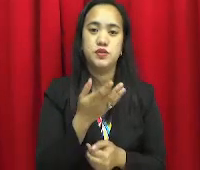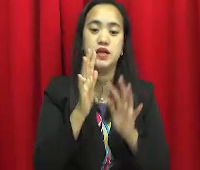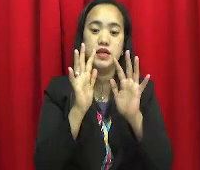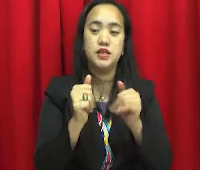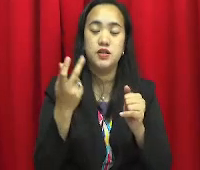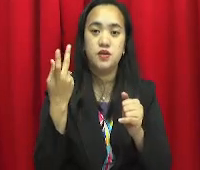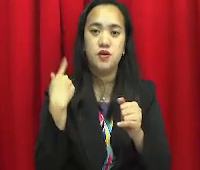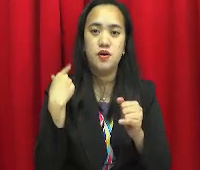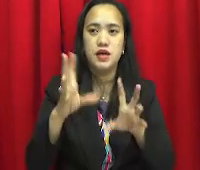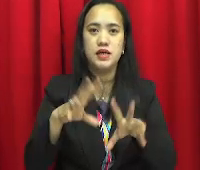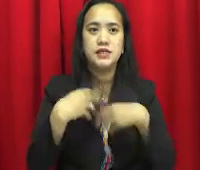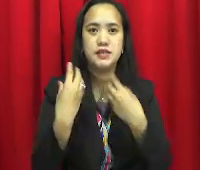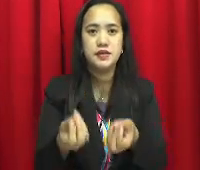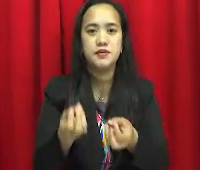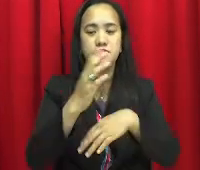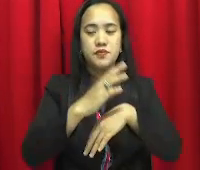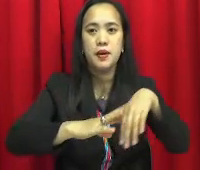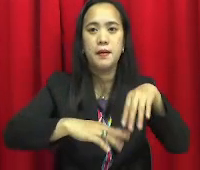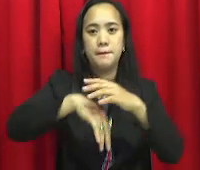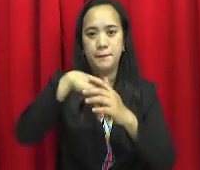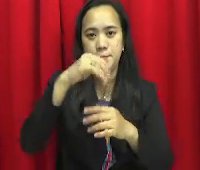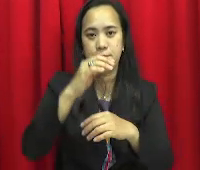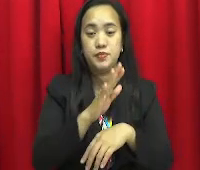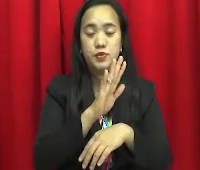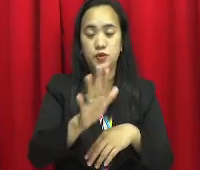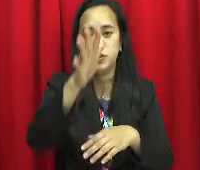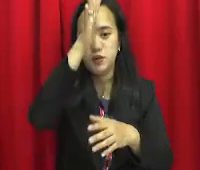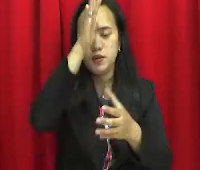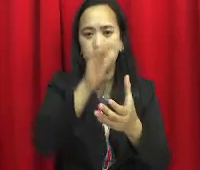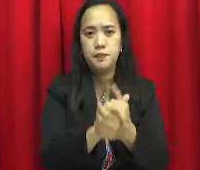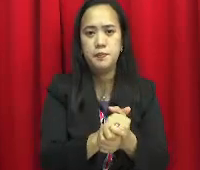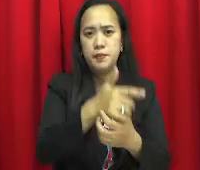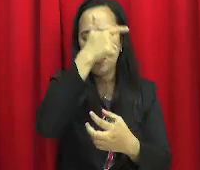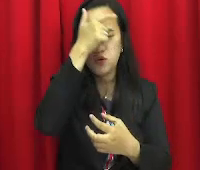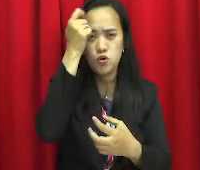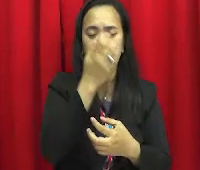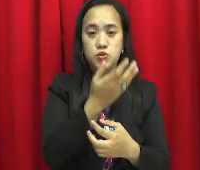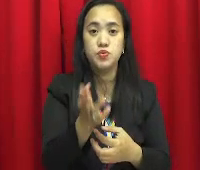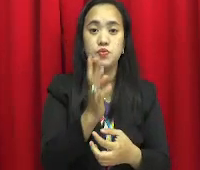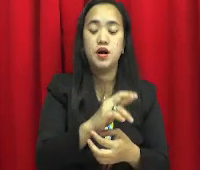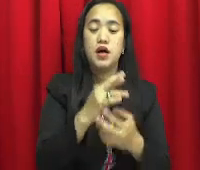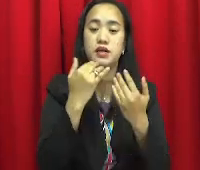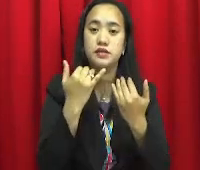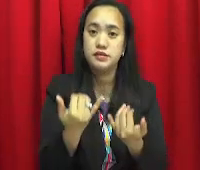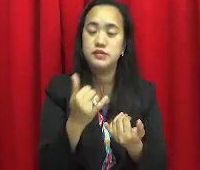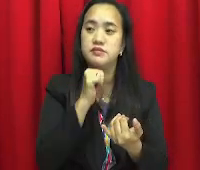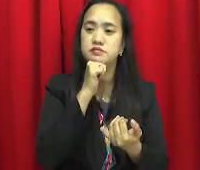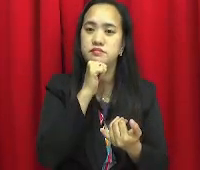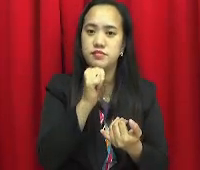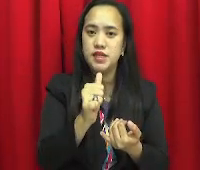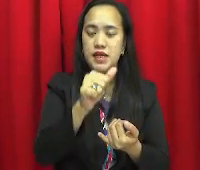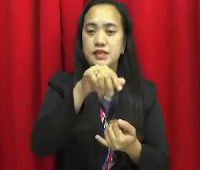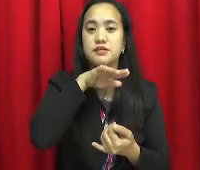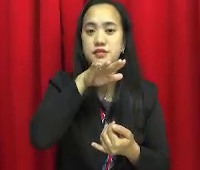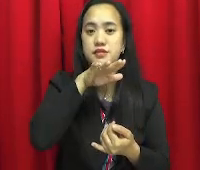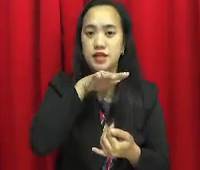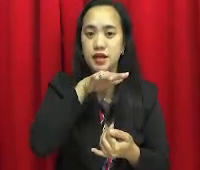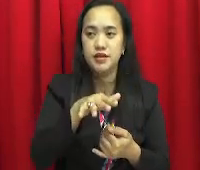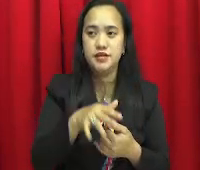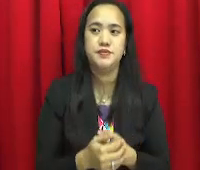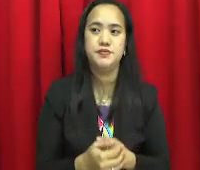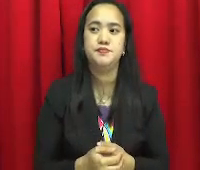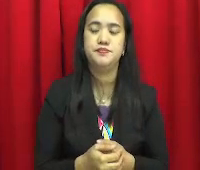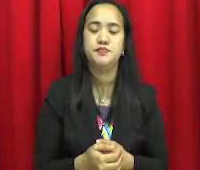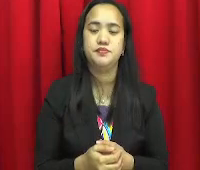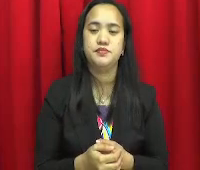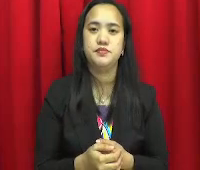nga, kasi nga hindi ka pagod. Totoo yan. Kaya iba yung blessing nung masaya yung buong family